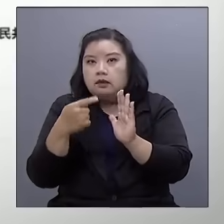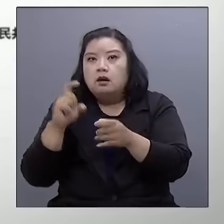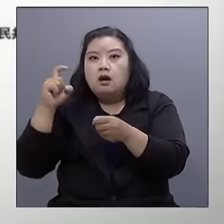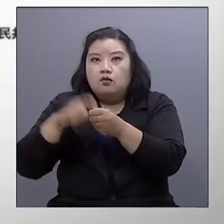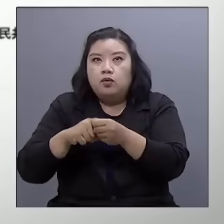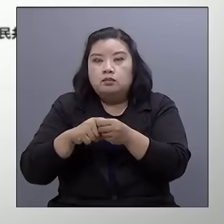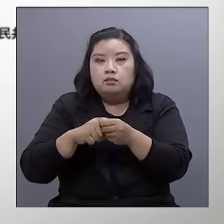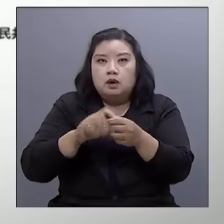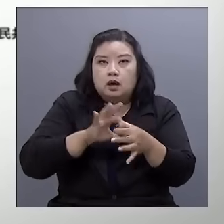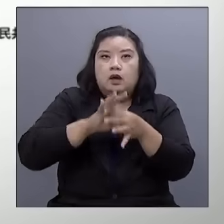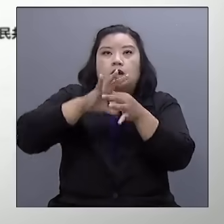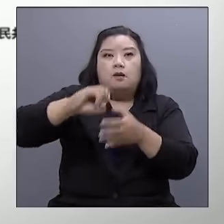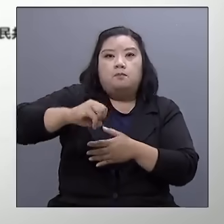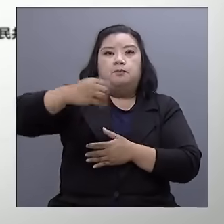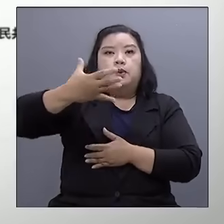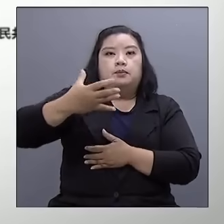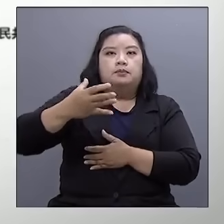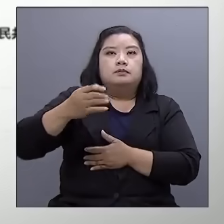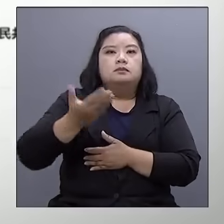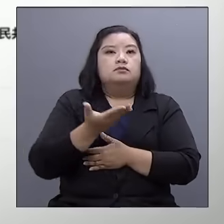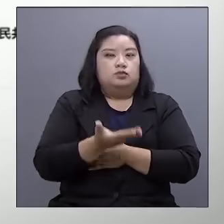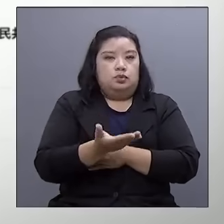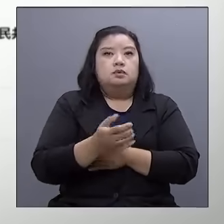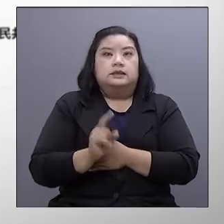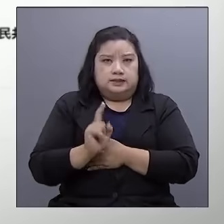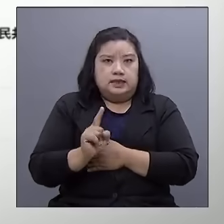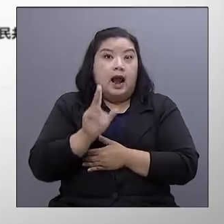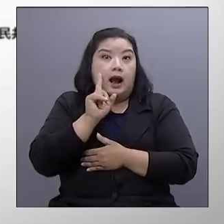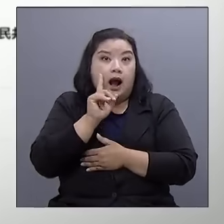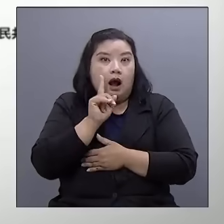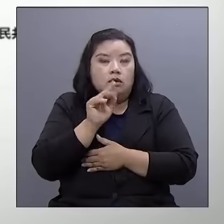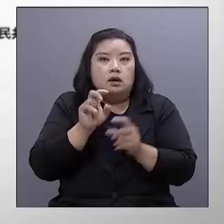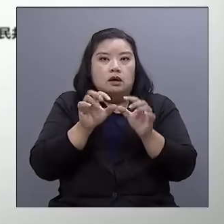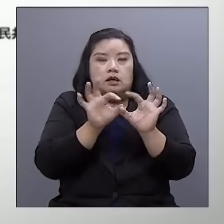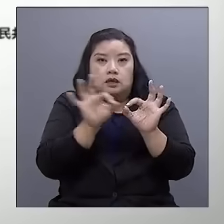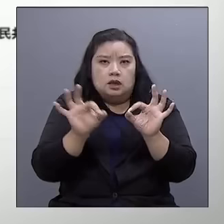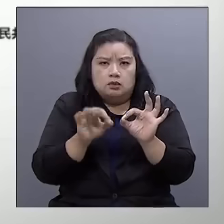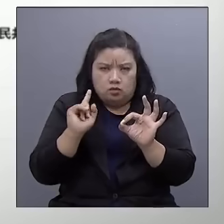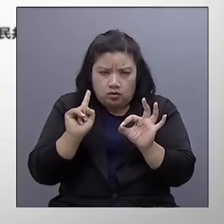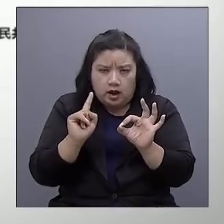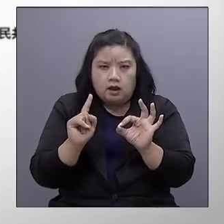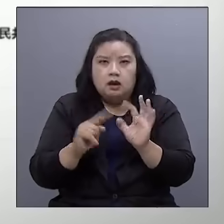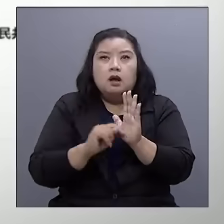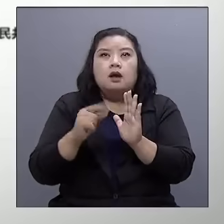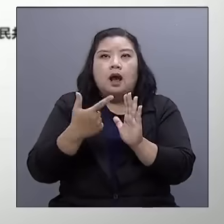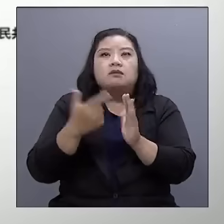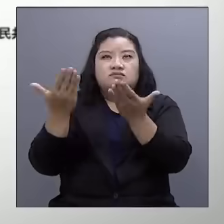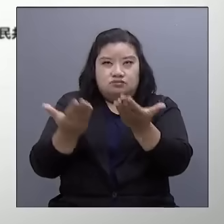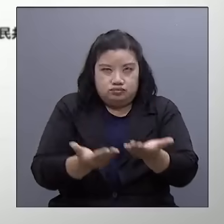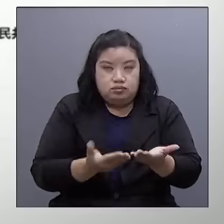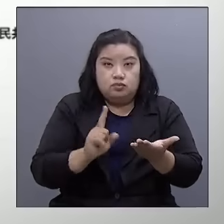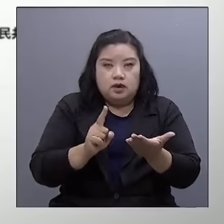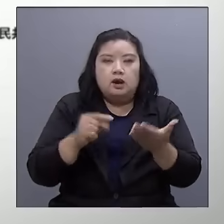ไปที่หน้าของเว็บไซต์หลักแทนนะคะทั้งๆที่ข่าวดังกล่าวเนี่ยเป็นเรื่องของฉิมกลางต้อนรับรัฐมนตรีต่างประเทศ